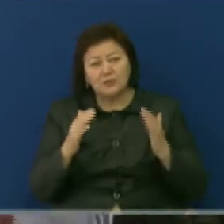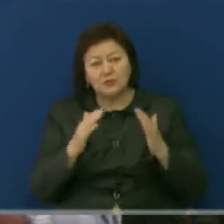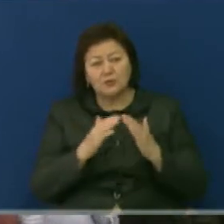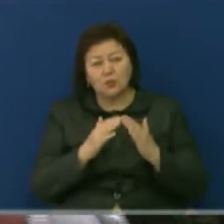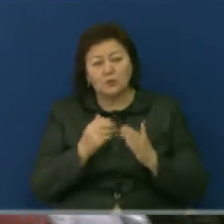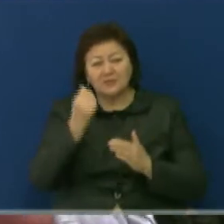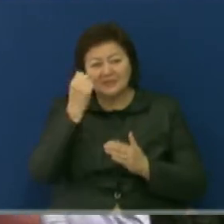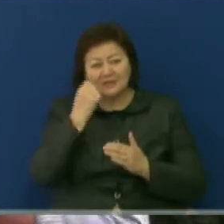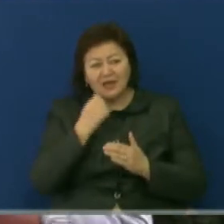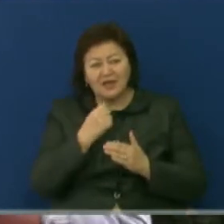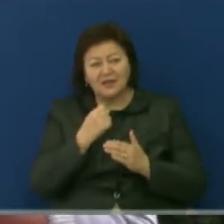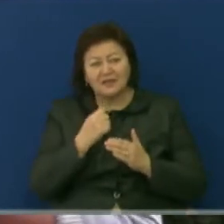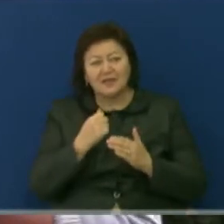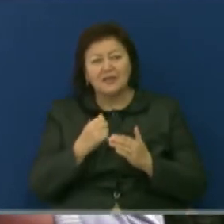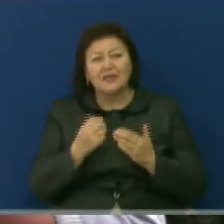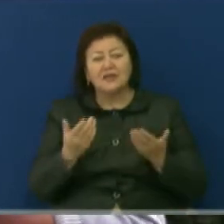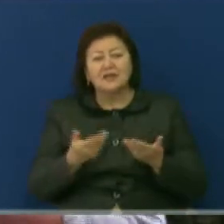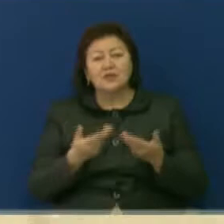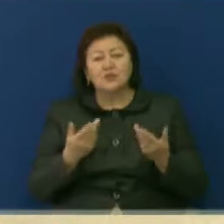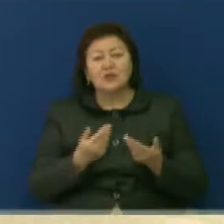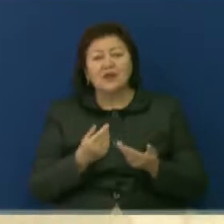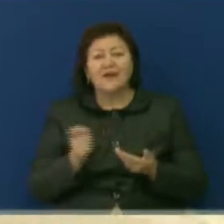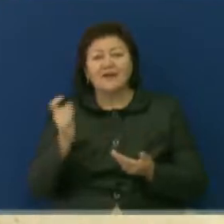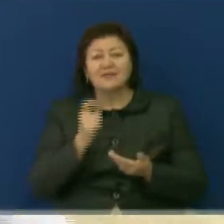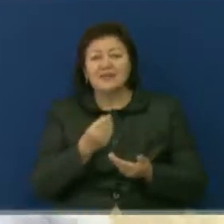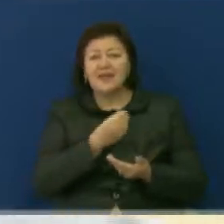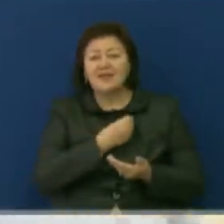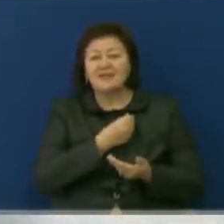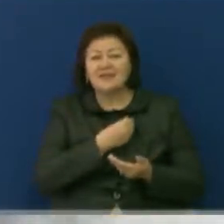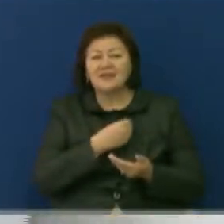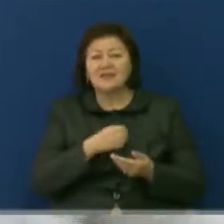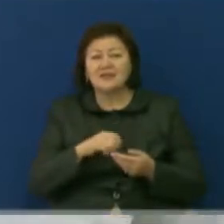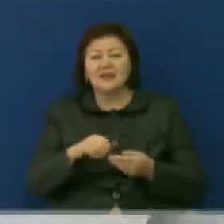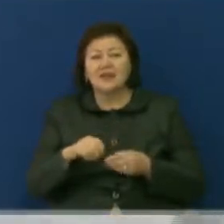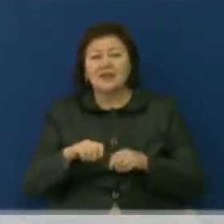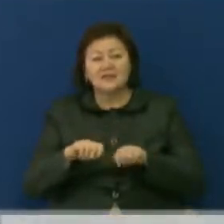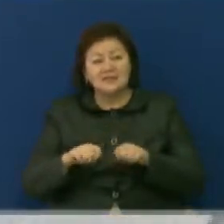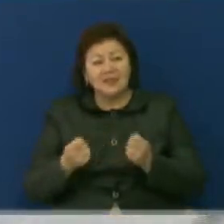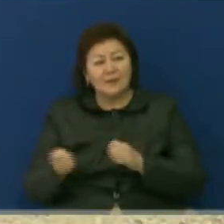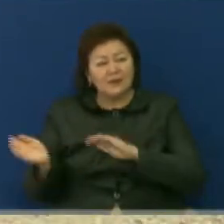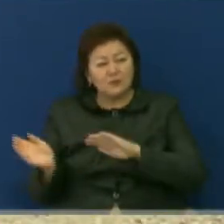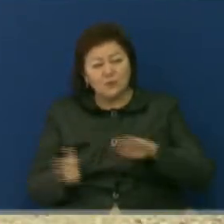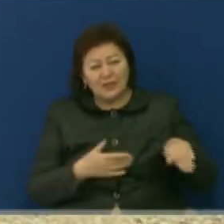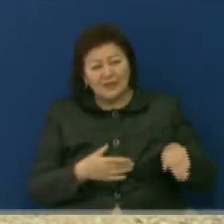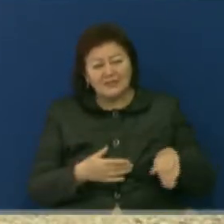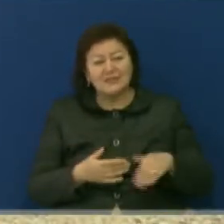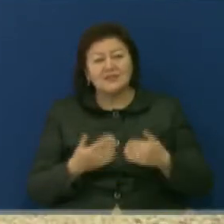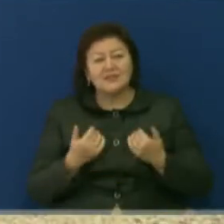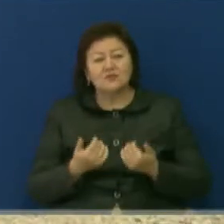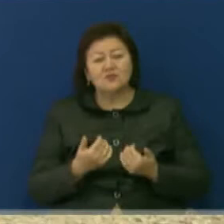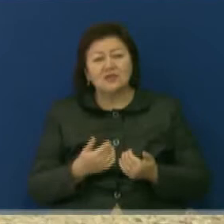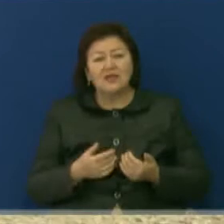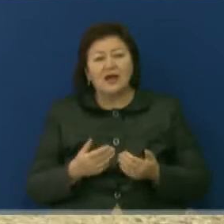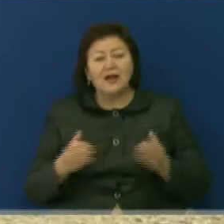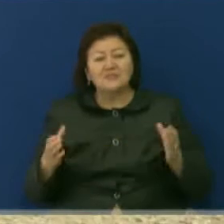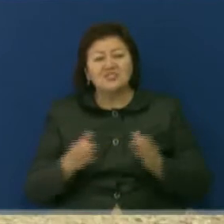ескі ғимарат мәселесіне нүкте қойды. Оны бұзбақ болған жеке меншік иесінің әрекеті жұртшылықтың алаңдаушылығын тудырған болатын. Даниал